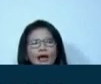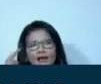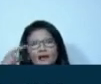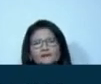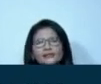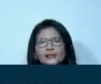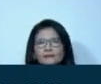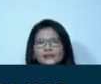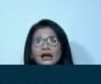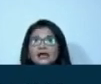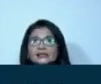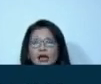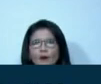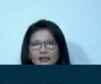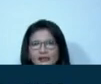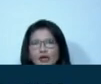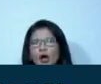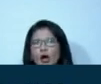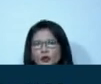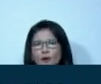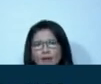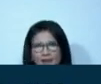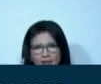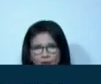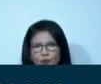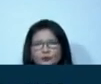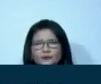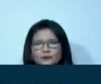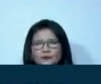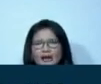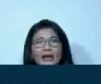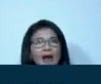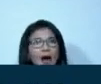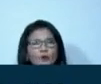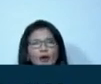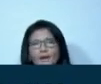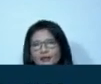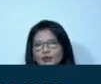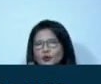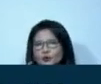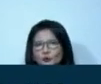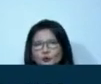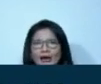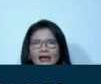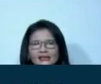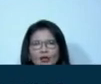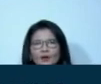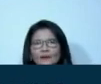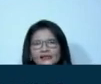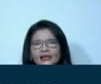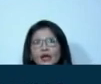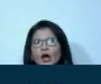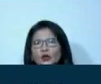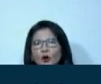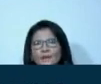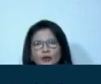Iya tadi Eh audionya agak terputus silakan dilanjutkan Mas Adi halo halo